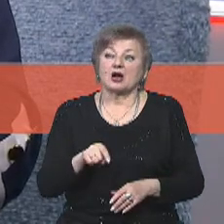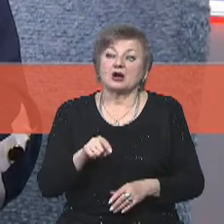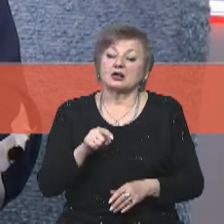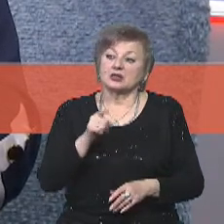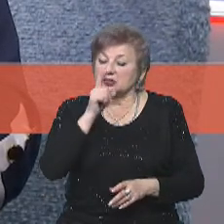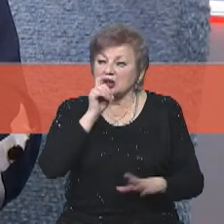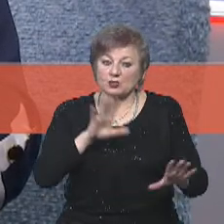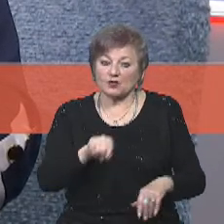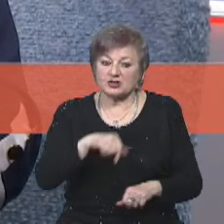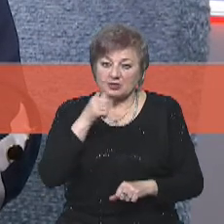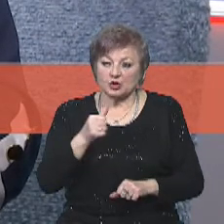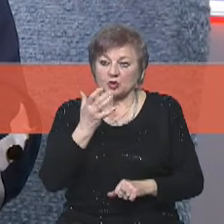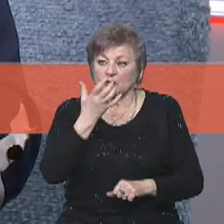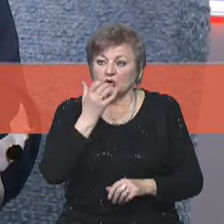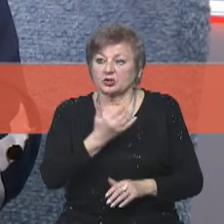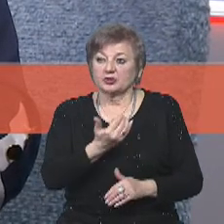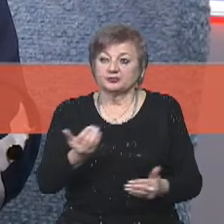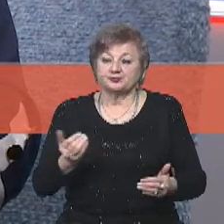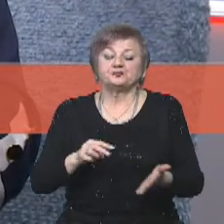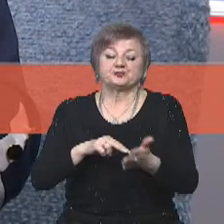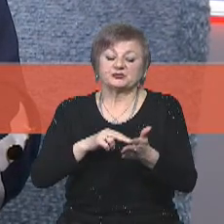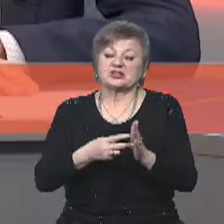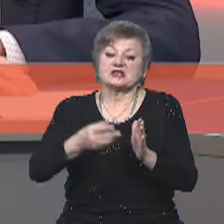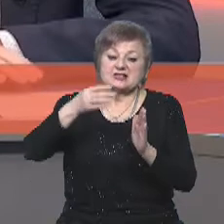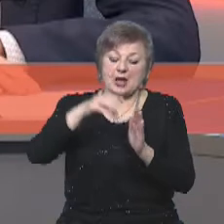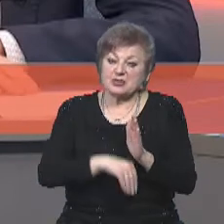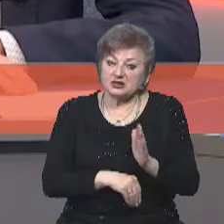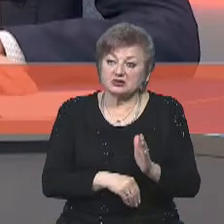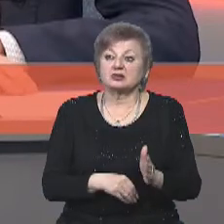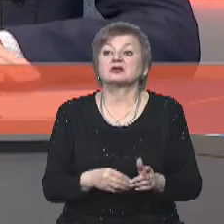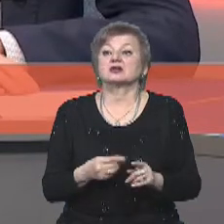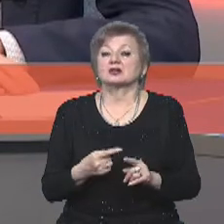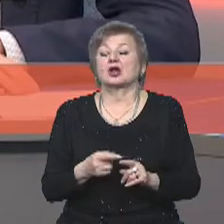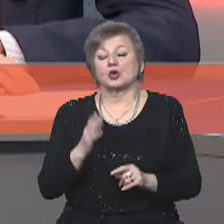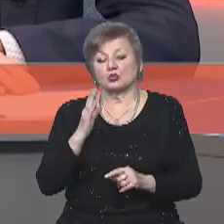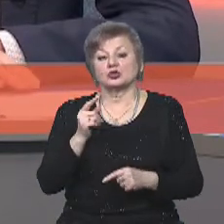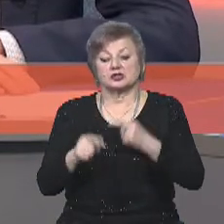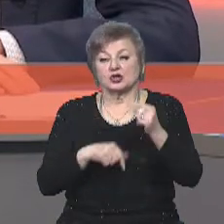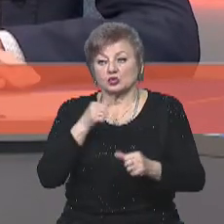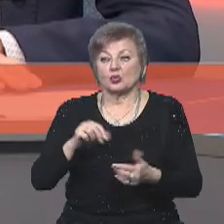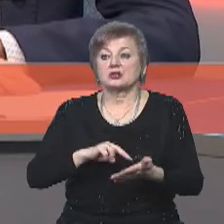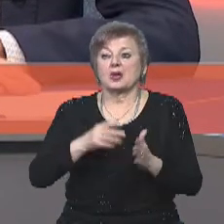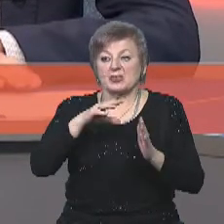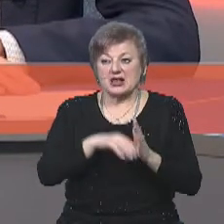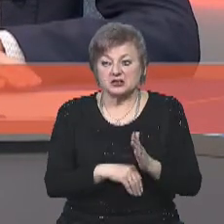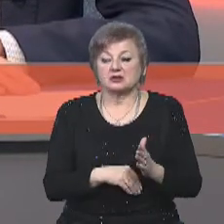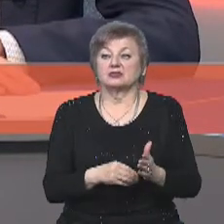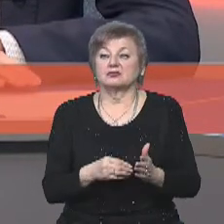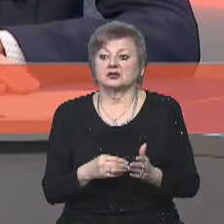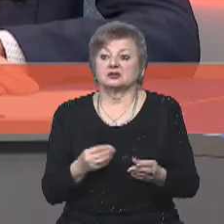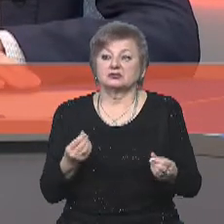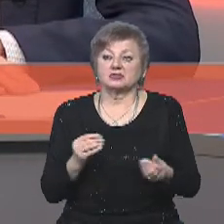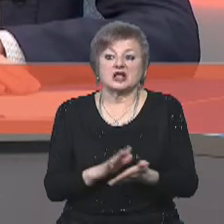датування, так? Я розумію. У нас это все, да, запланировано, и на следующий год мы будем планировать дотации, потому как,